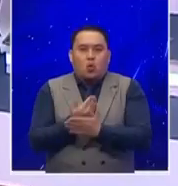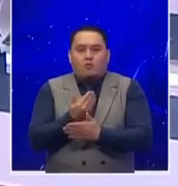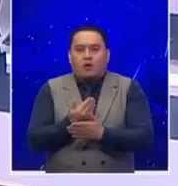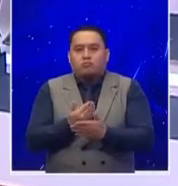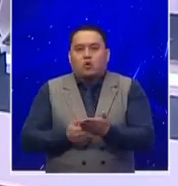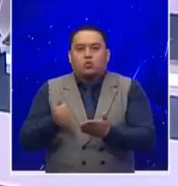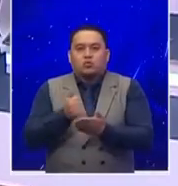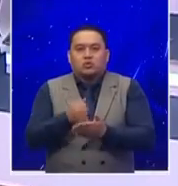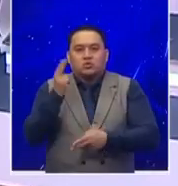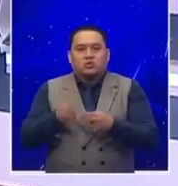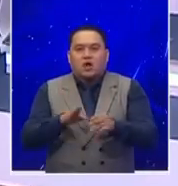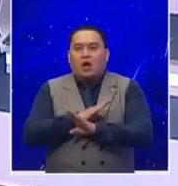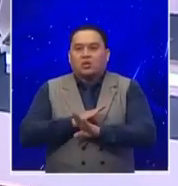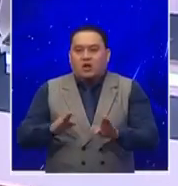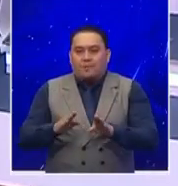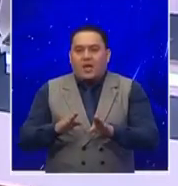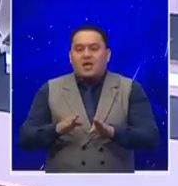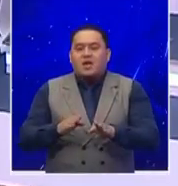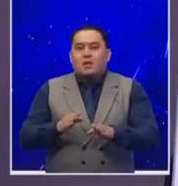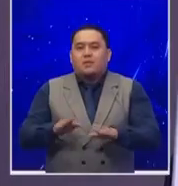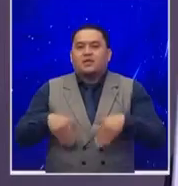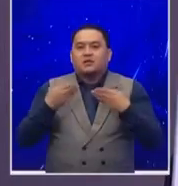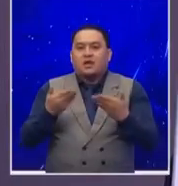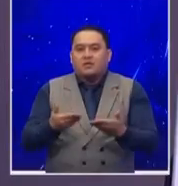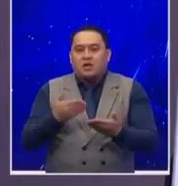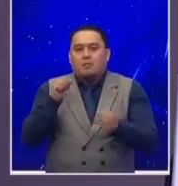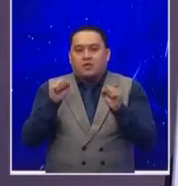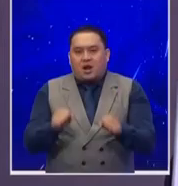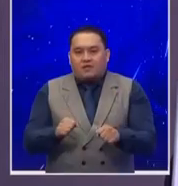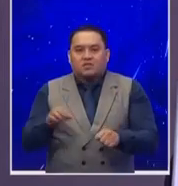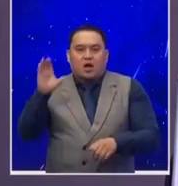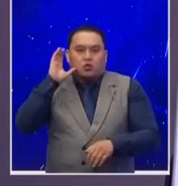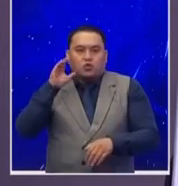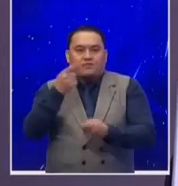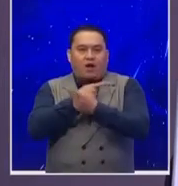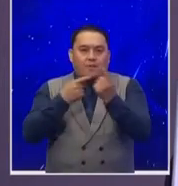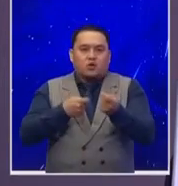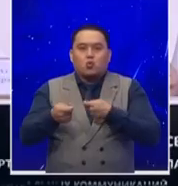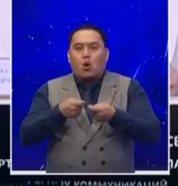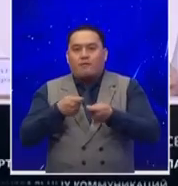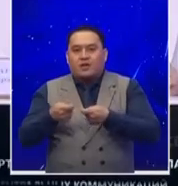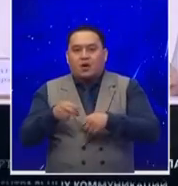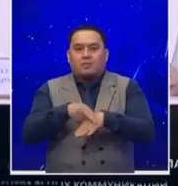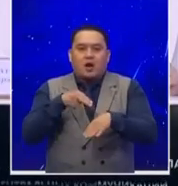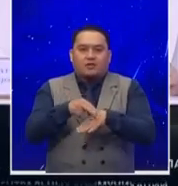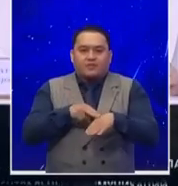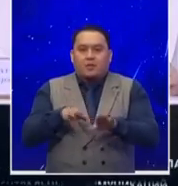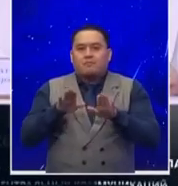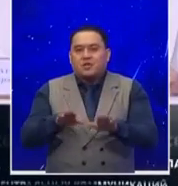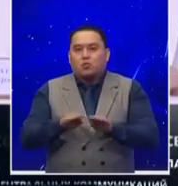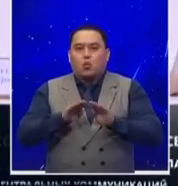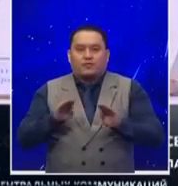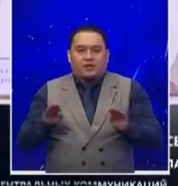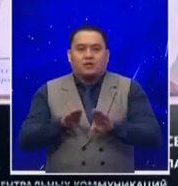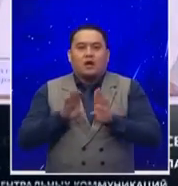новые полномочия не заканчиваются. Теперь их представители имеют право заслушивать информацию руководителей правоохранительных органов на